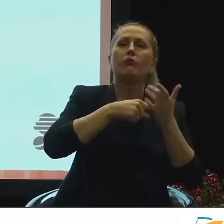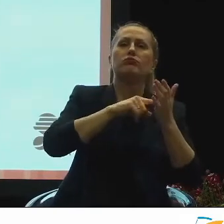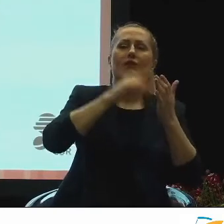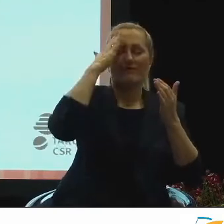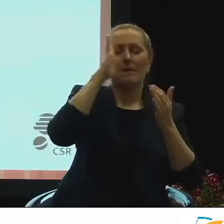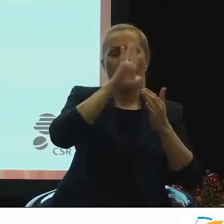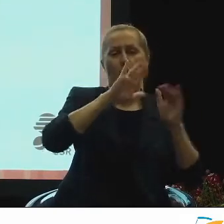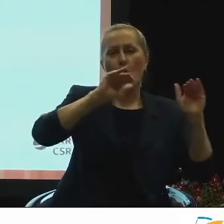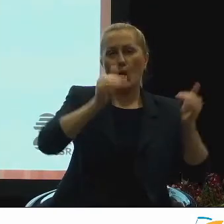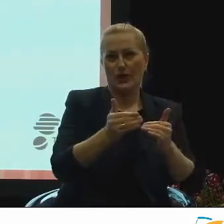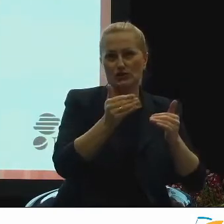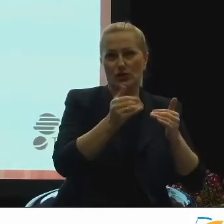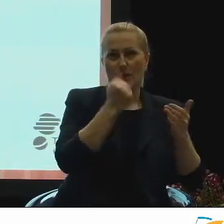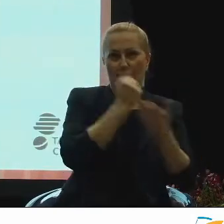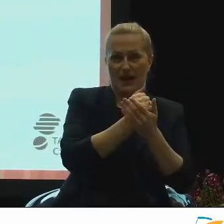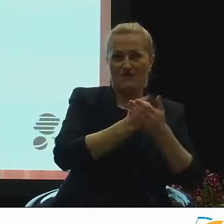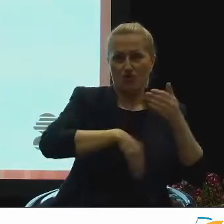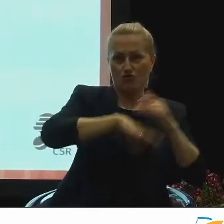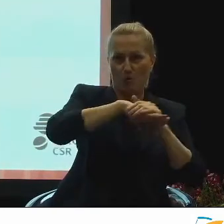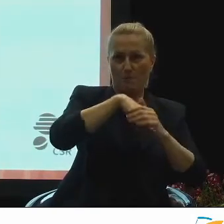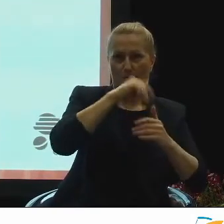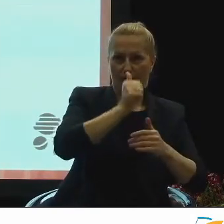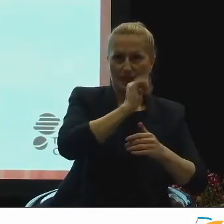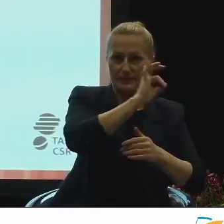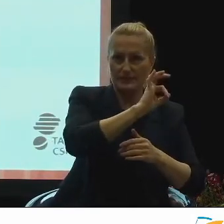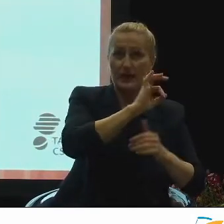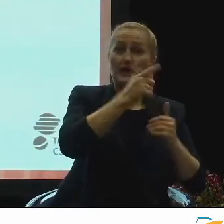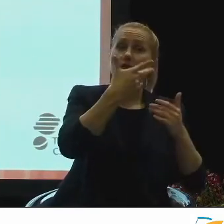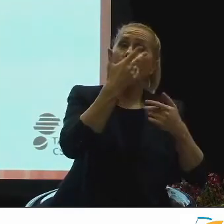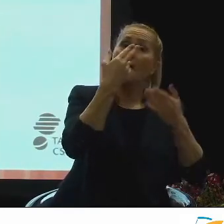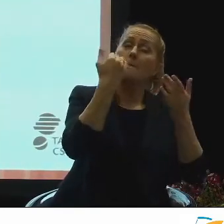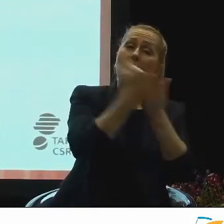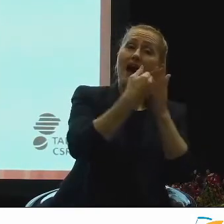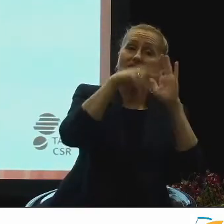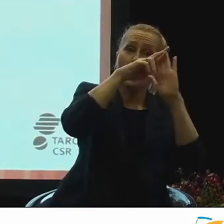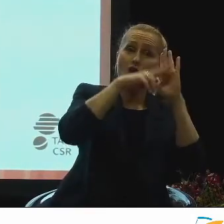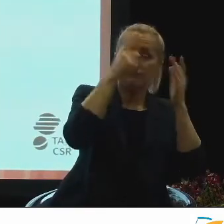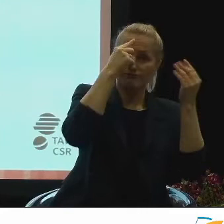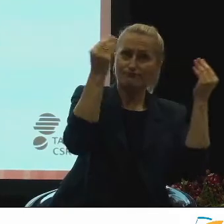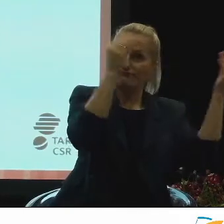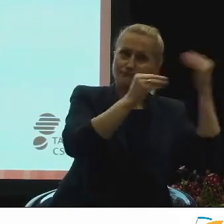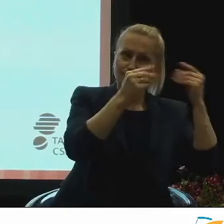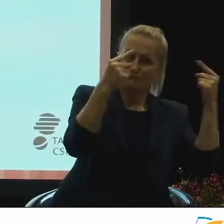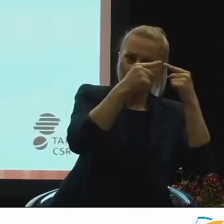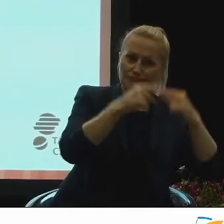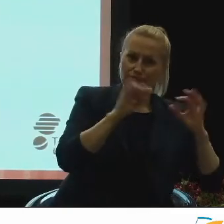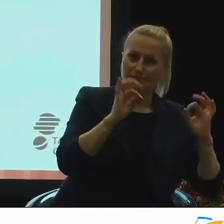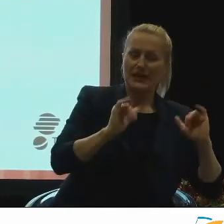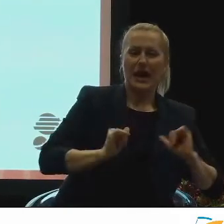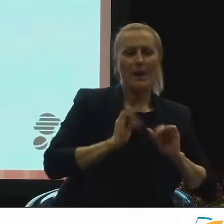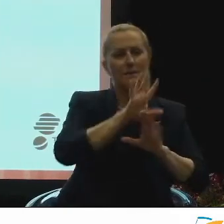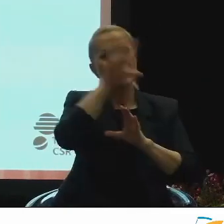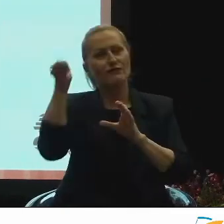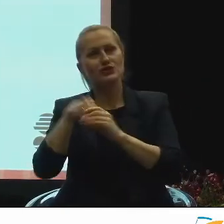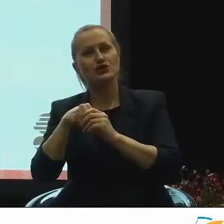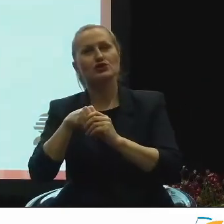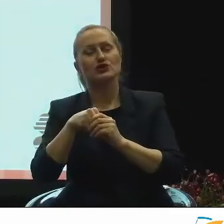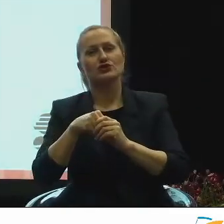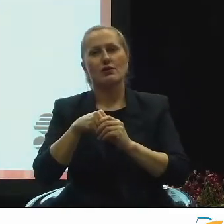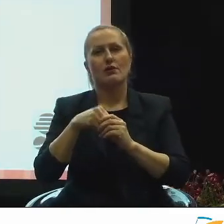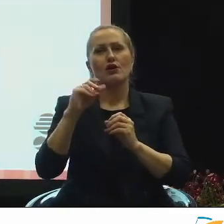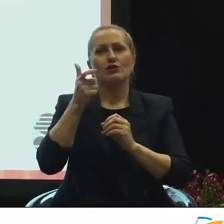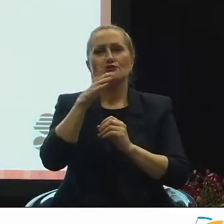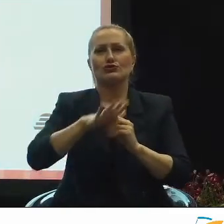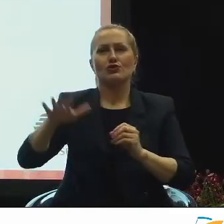oczywiście kompetencjami unijnymi, jednak napisać dyrektywę w taki sposób, aby objąć wszelkie aspekty,